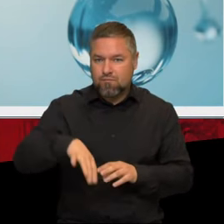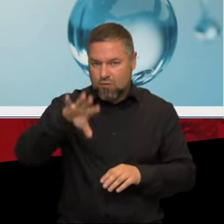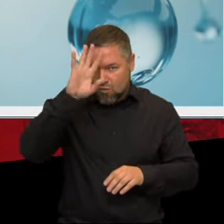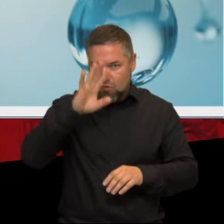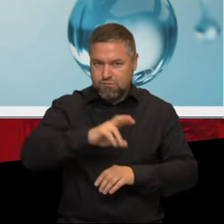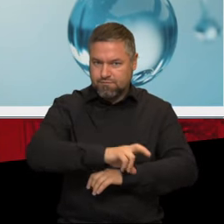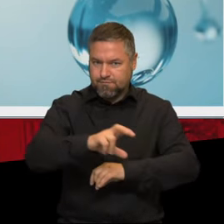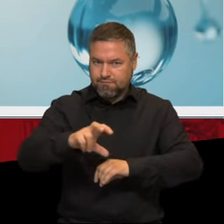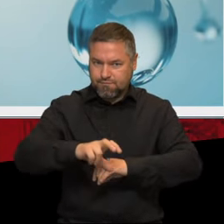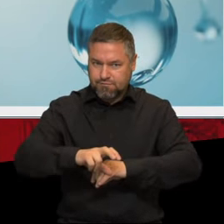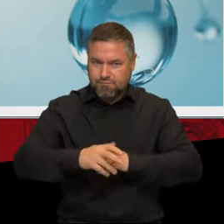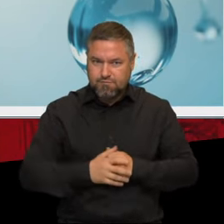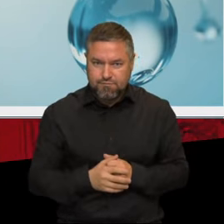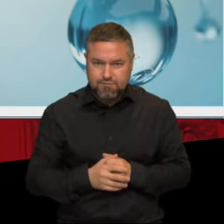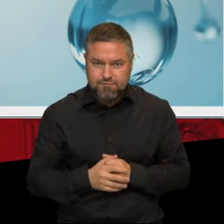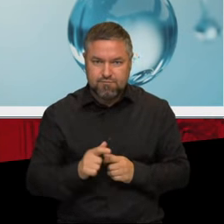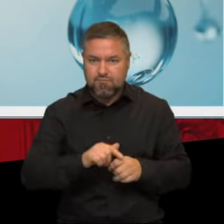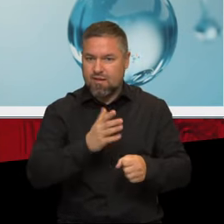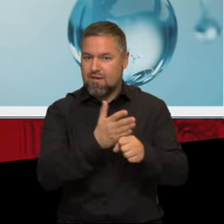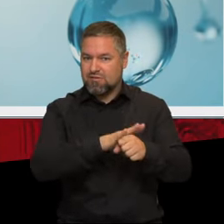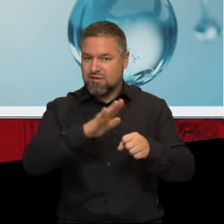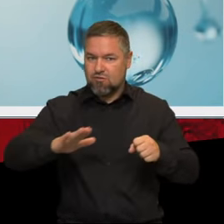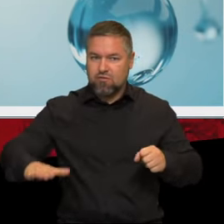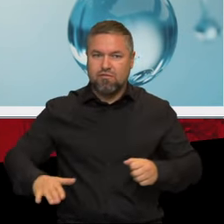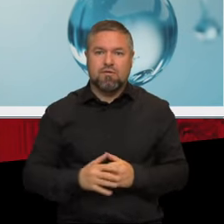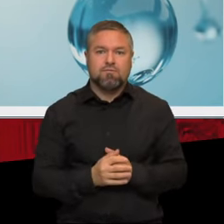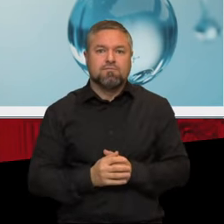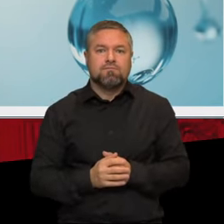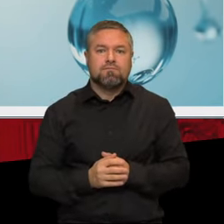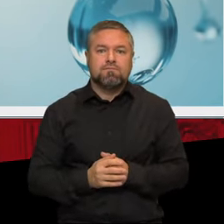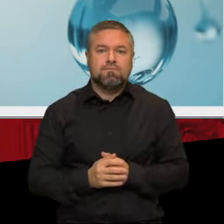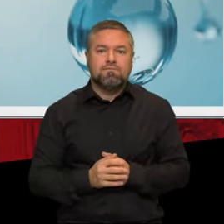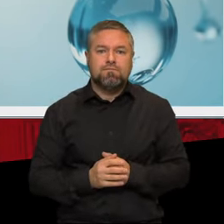of Technology na arenie międzynarodowej.